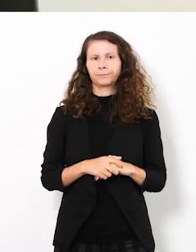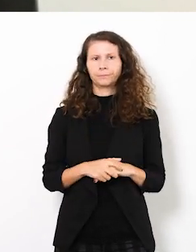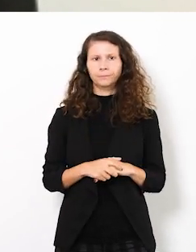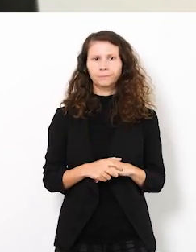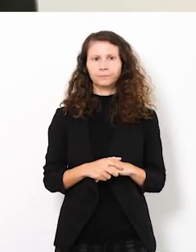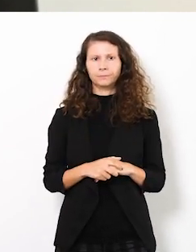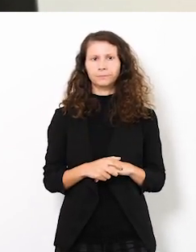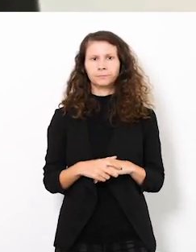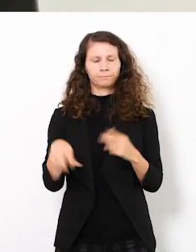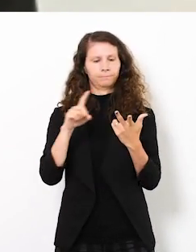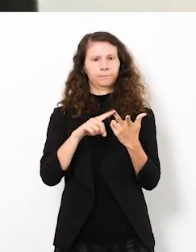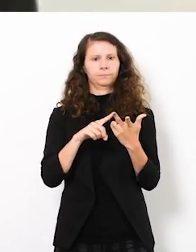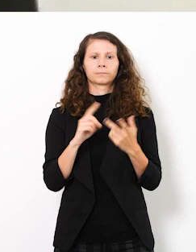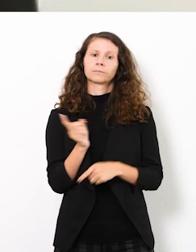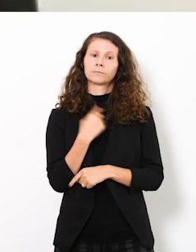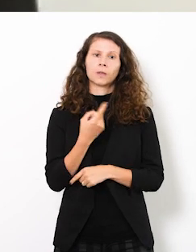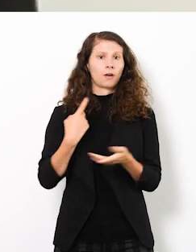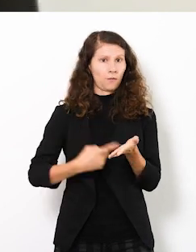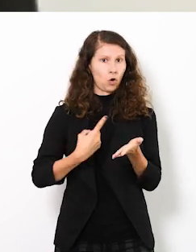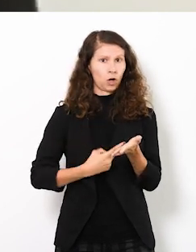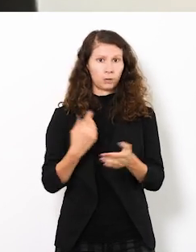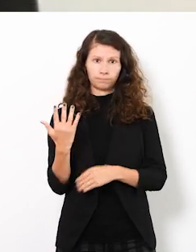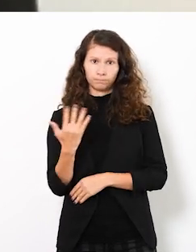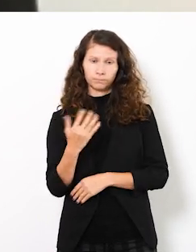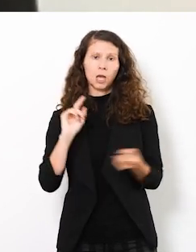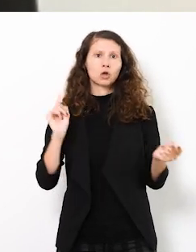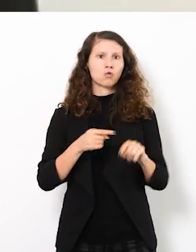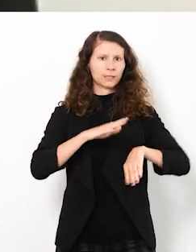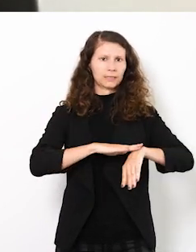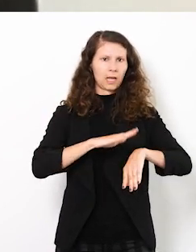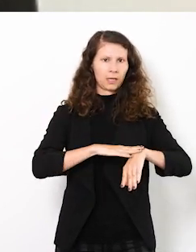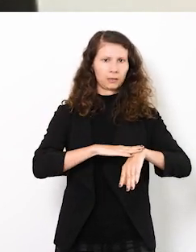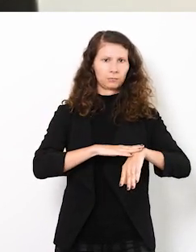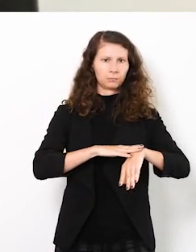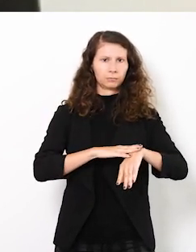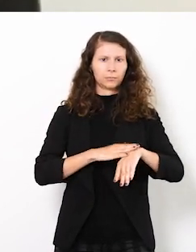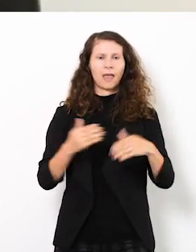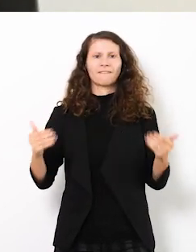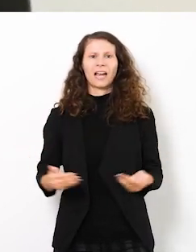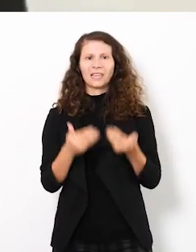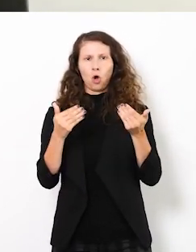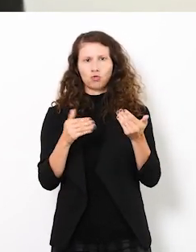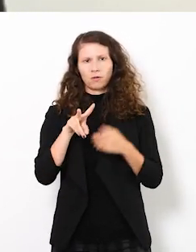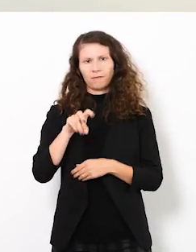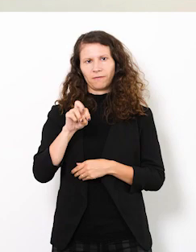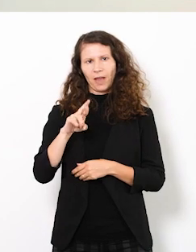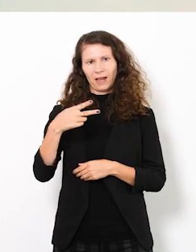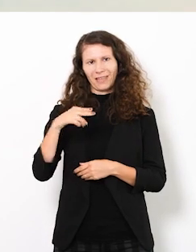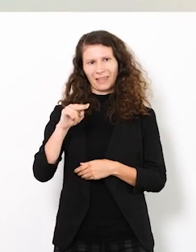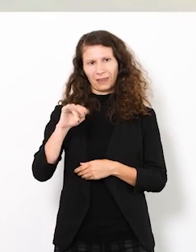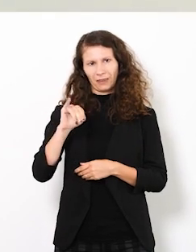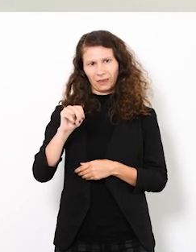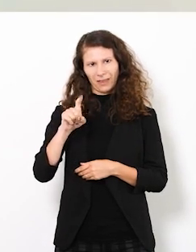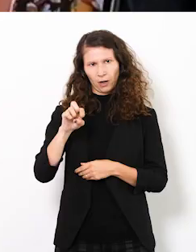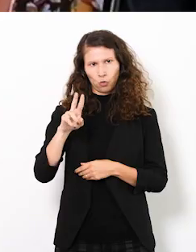und dann fordern wir eine Zusammenführung der Kurzzeit- und der Verhinderungspflege, um dort auch mehr Flexibilität